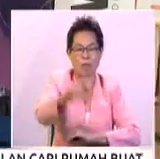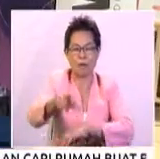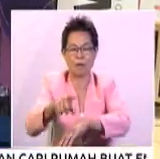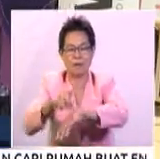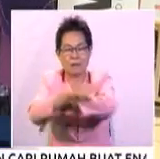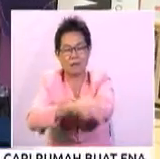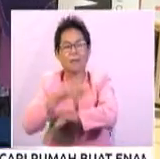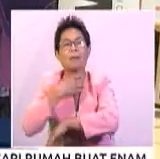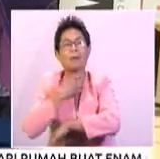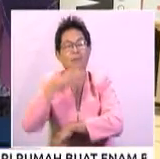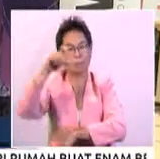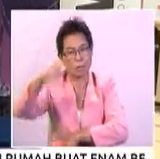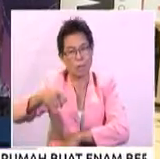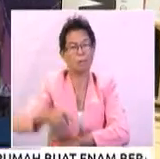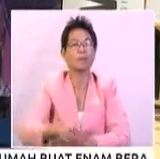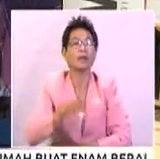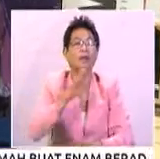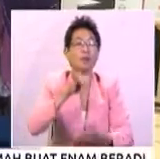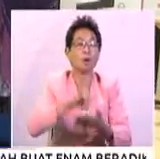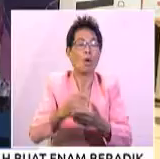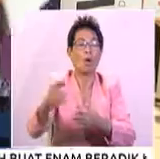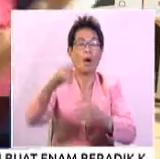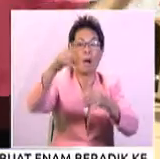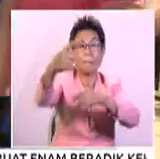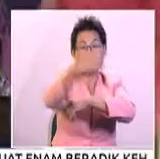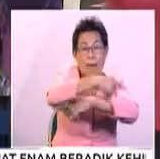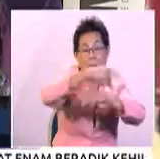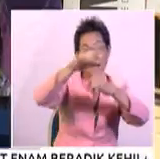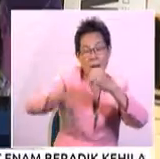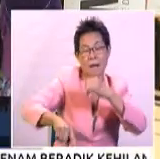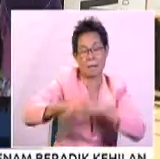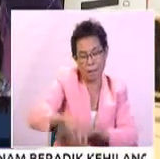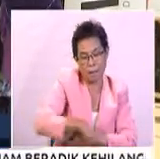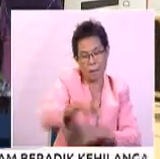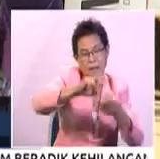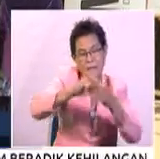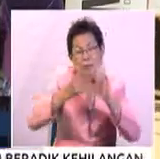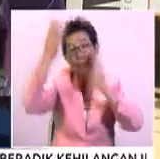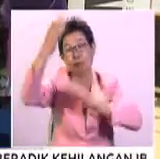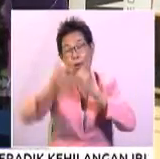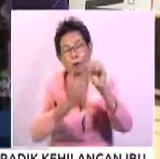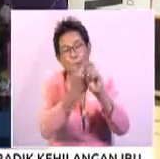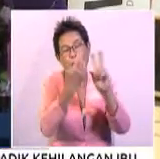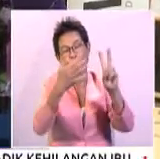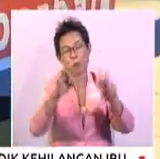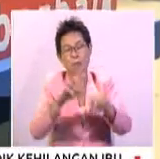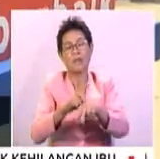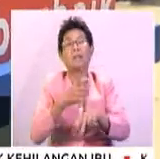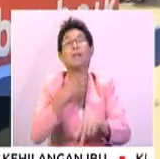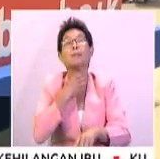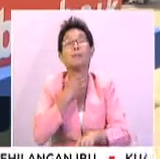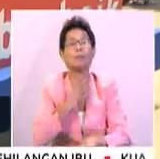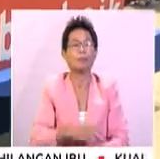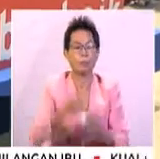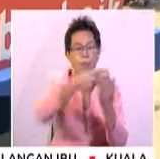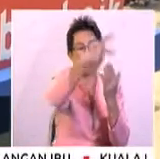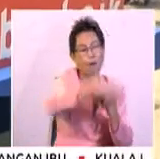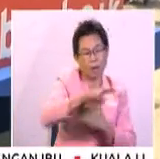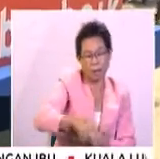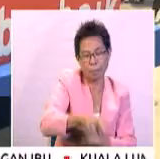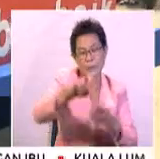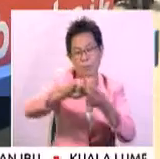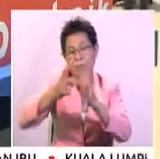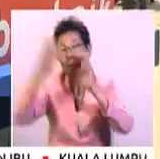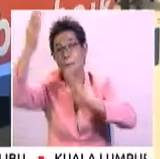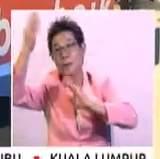Perak. Beliau berkata demikian pada hari terakhir program Kembara Digital Malaysia 2019 di Ipoh. Program Kembara